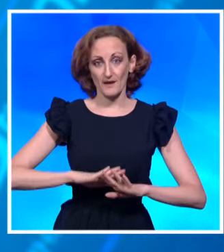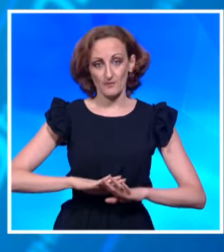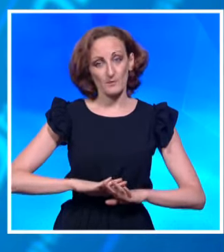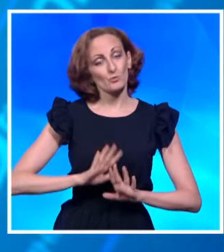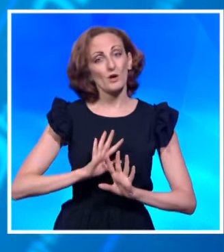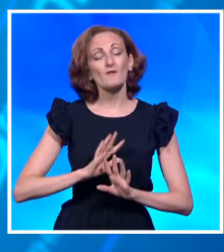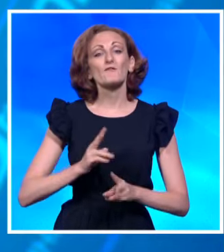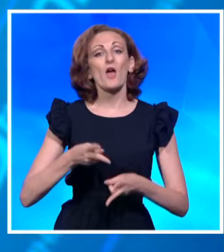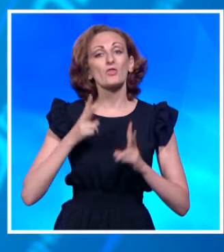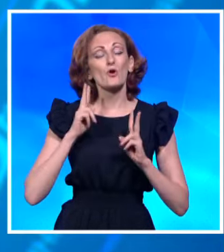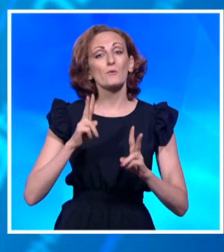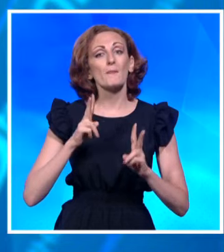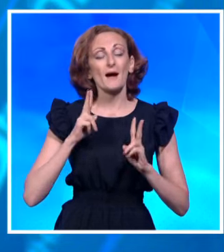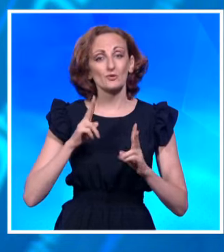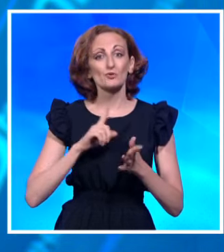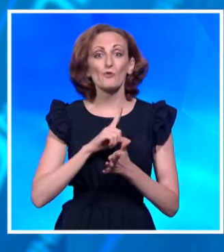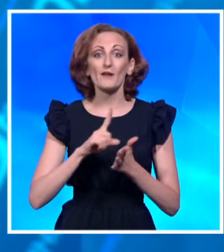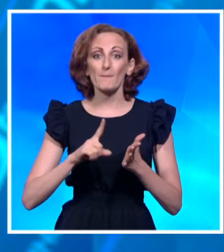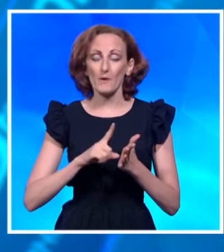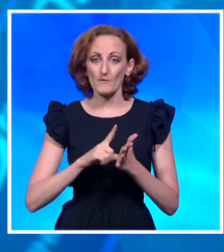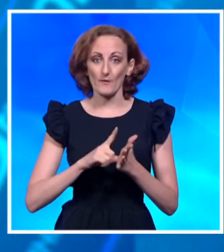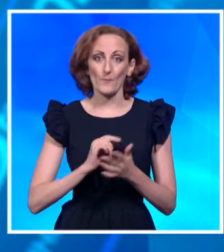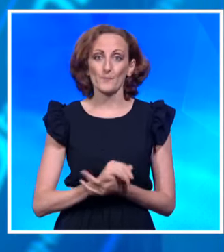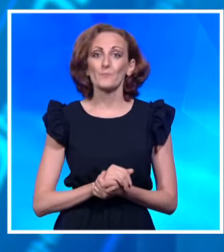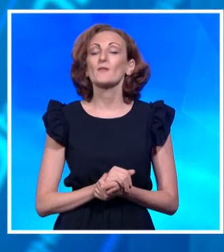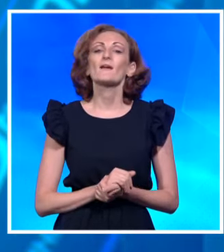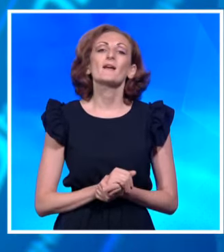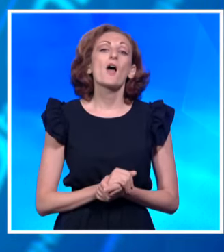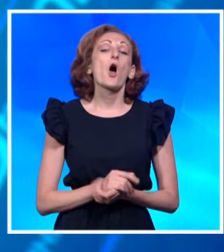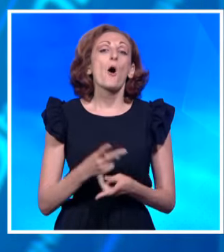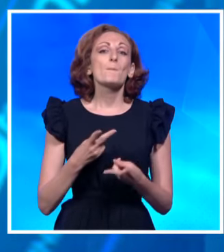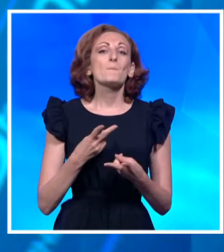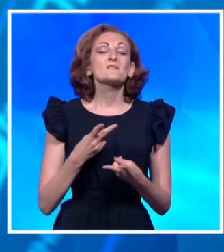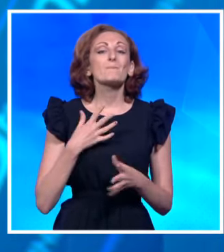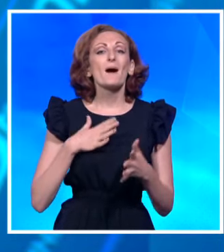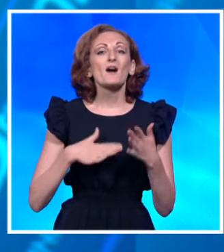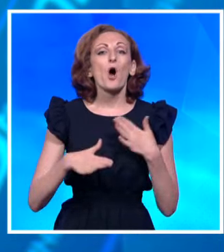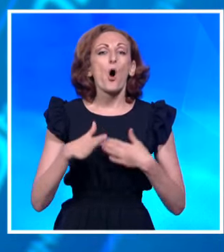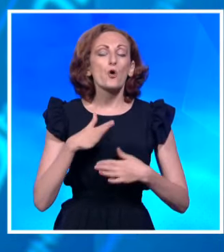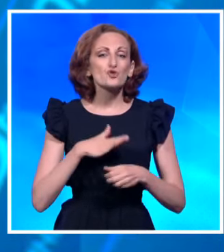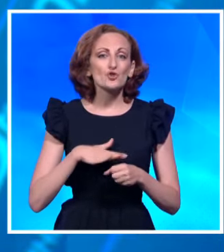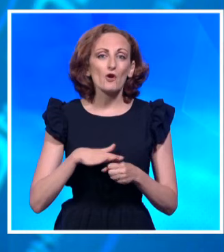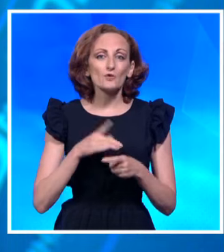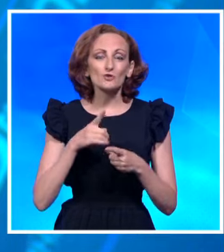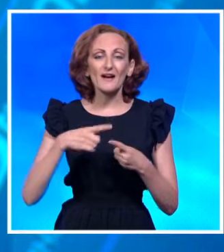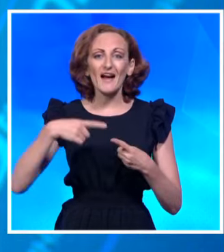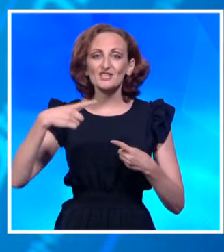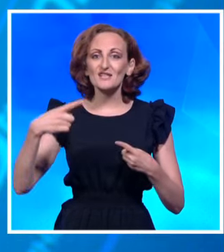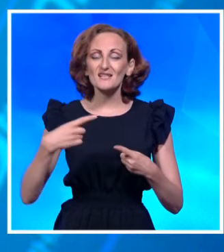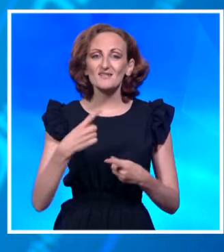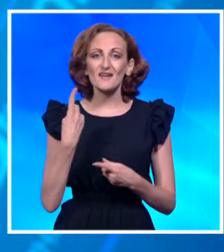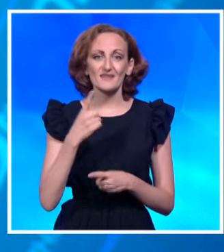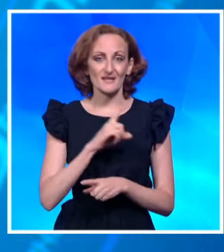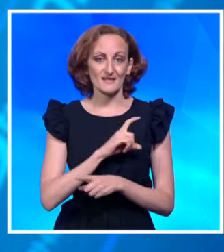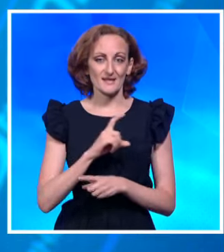пояс, можем да се насладим на различни типове време. Все пак основният двигател на това как ще се развие един сезон